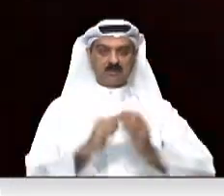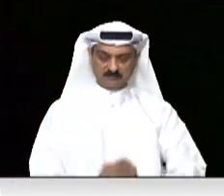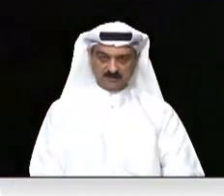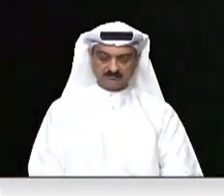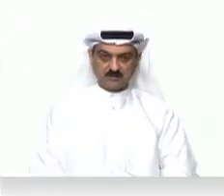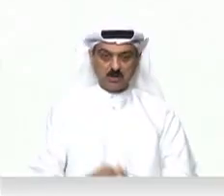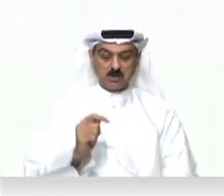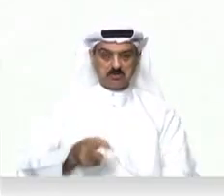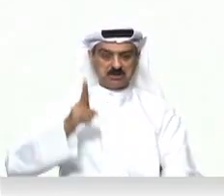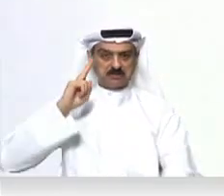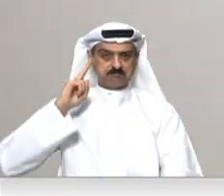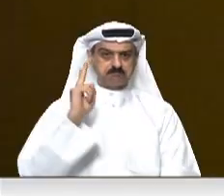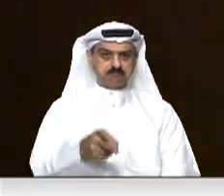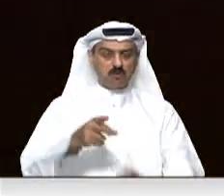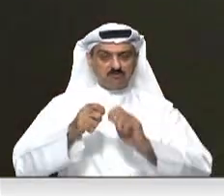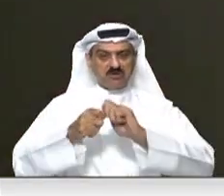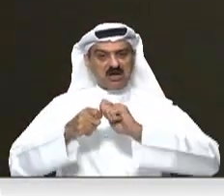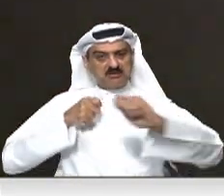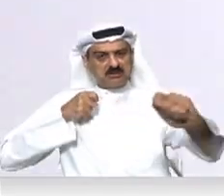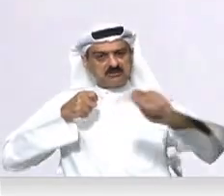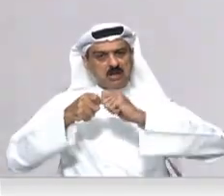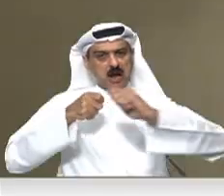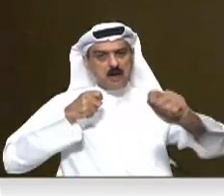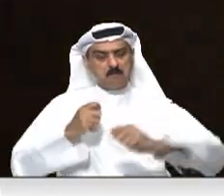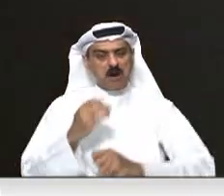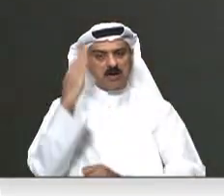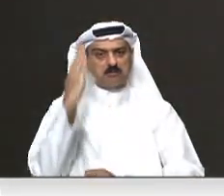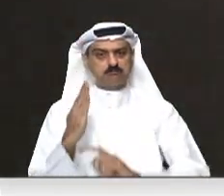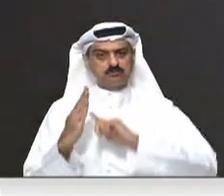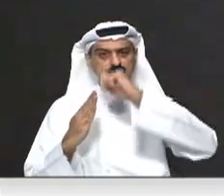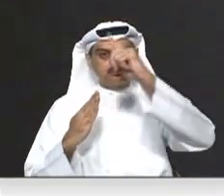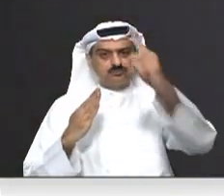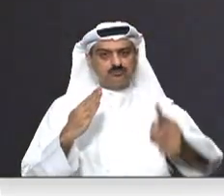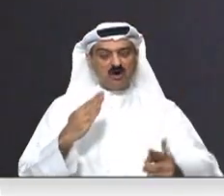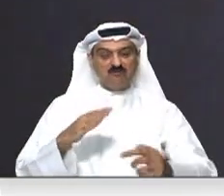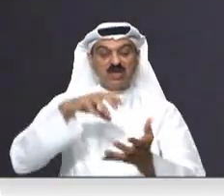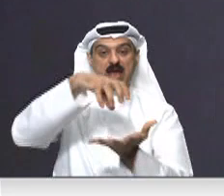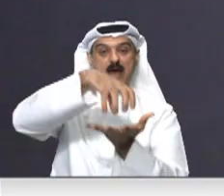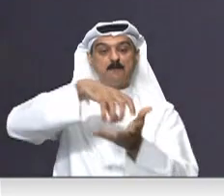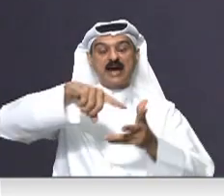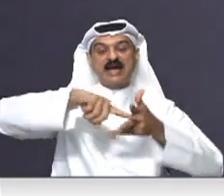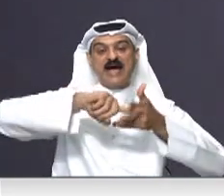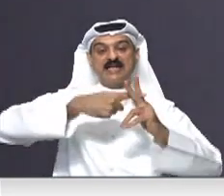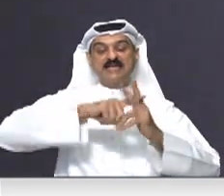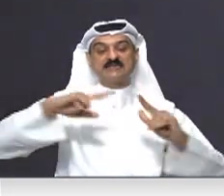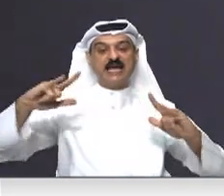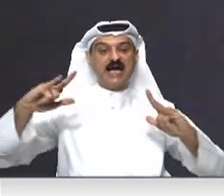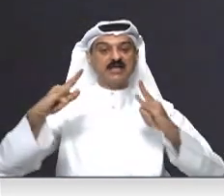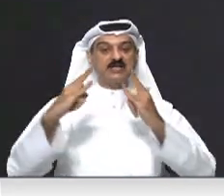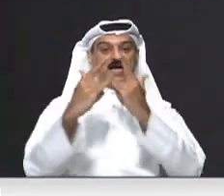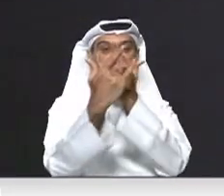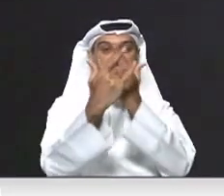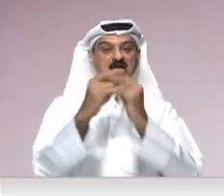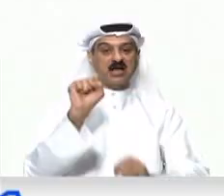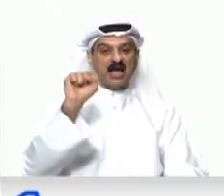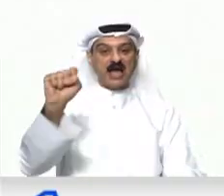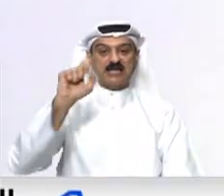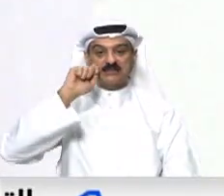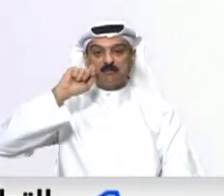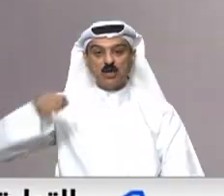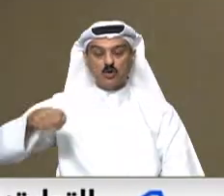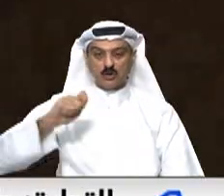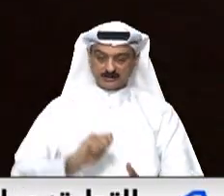ضربه باسلحه بعيده المدى على مواقع انتاج طائرات مسيره هجوميه للقوات المسلحه